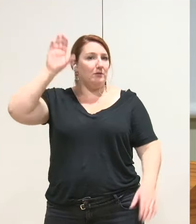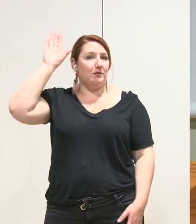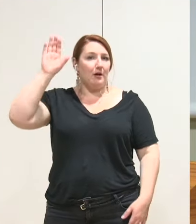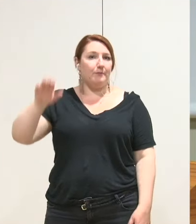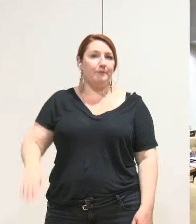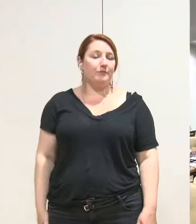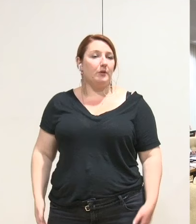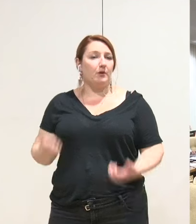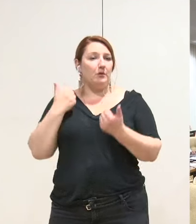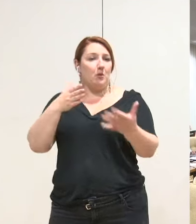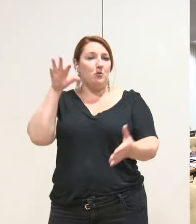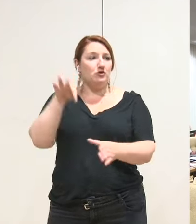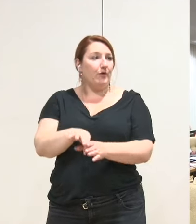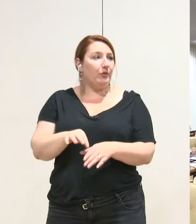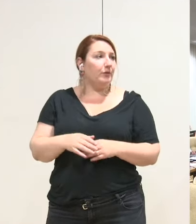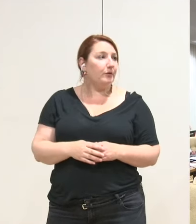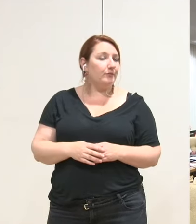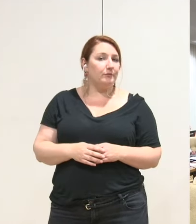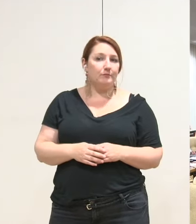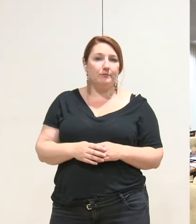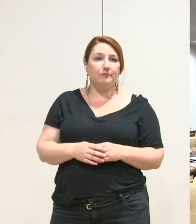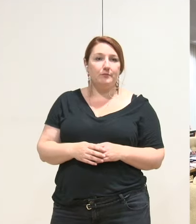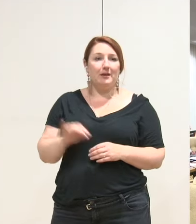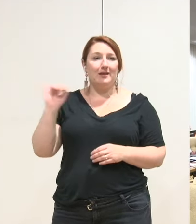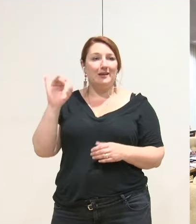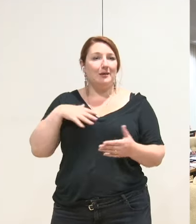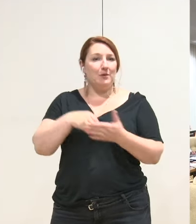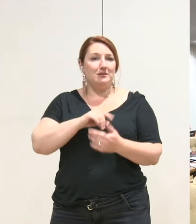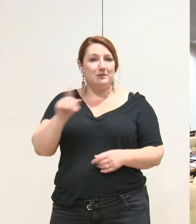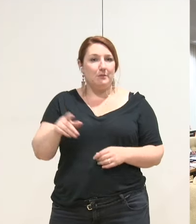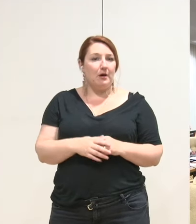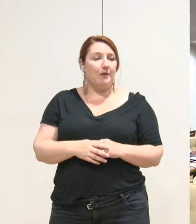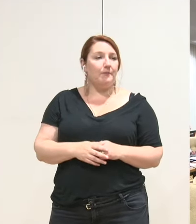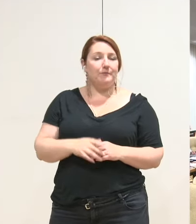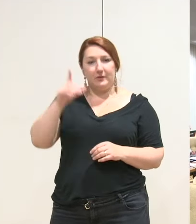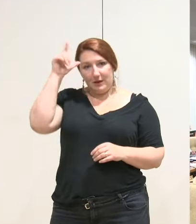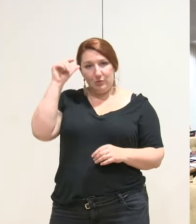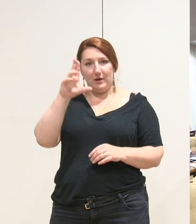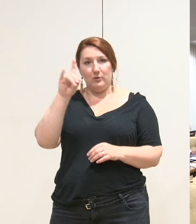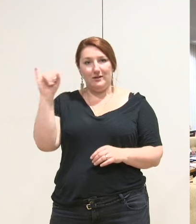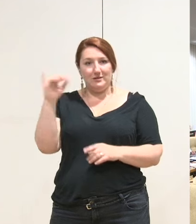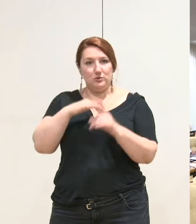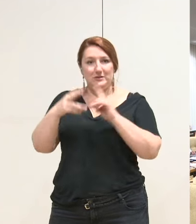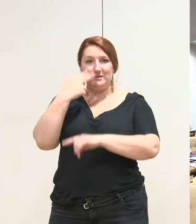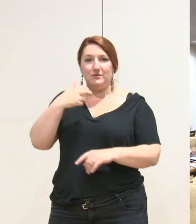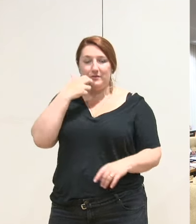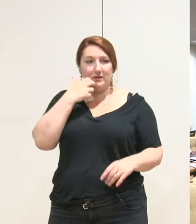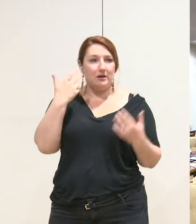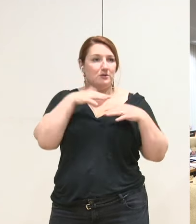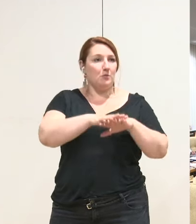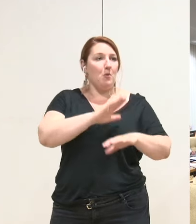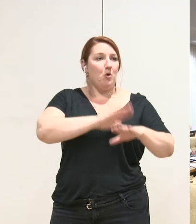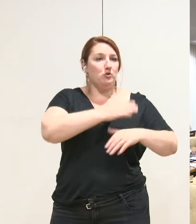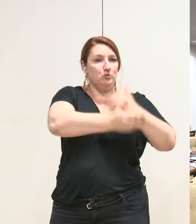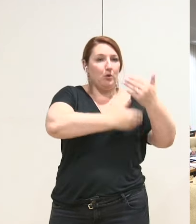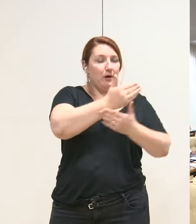au voix qui ne prend pas part au vote républicain udi société civile rassemblement de gauche et de